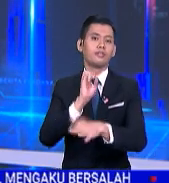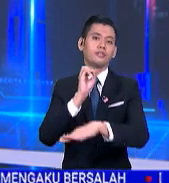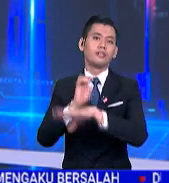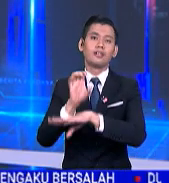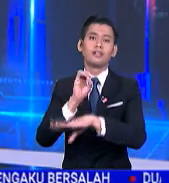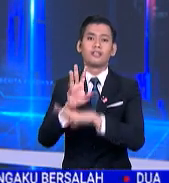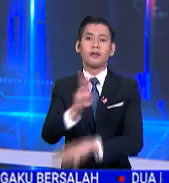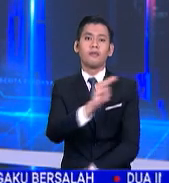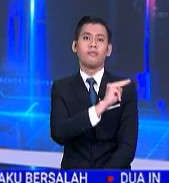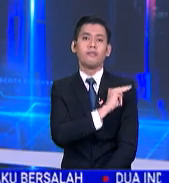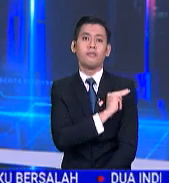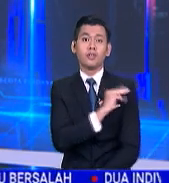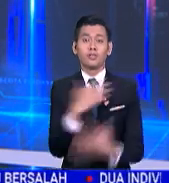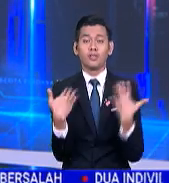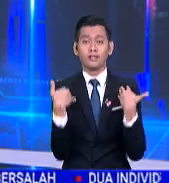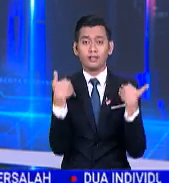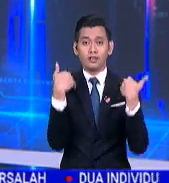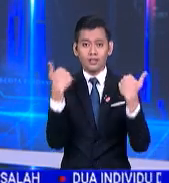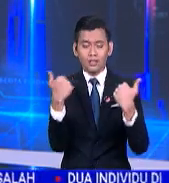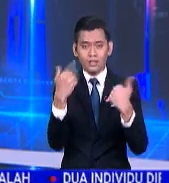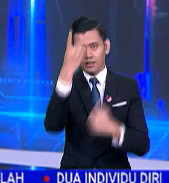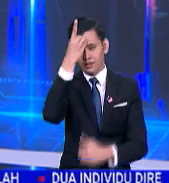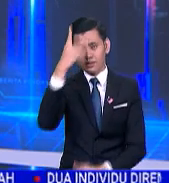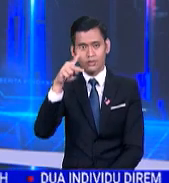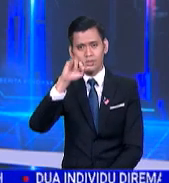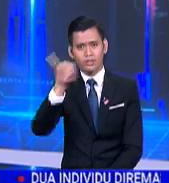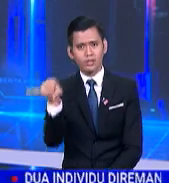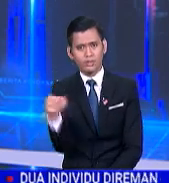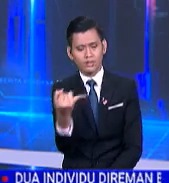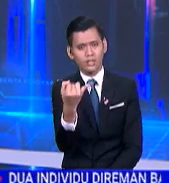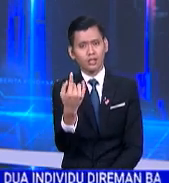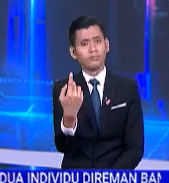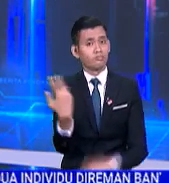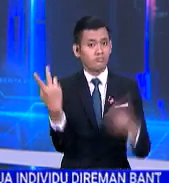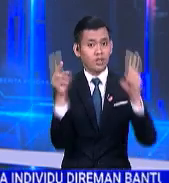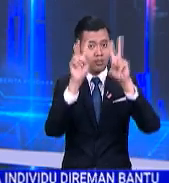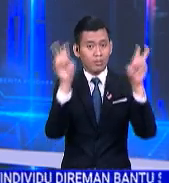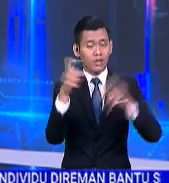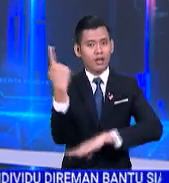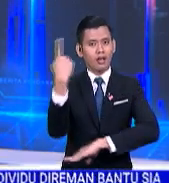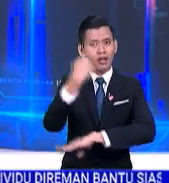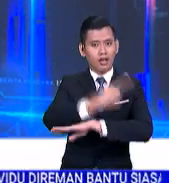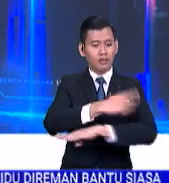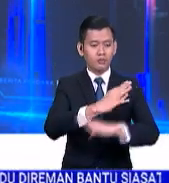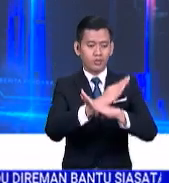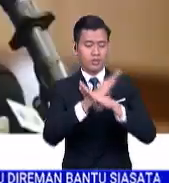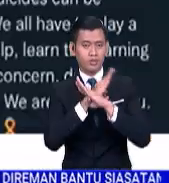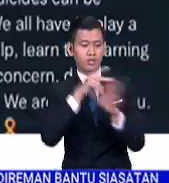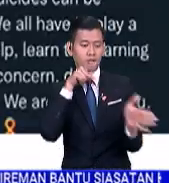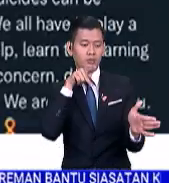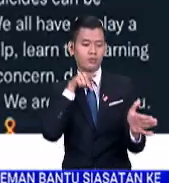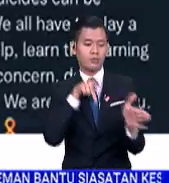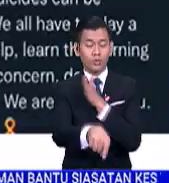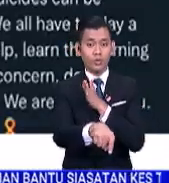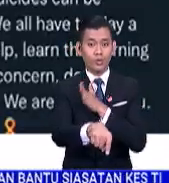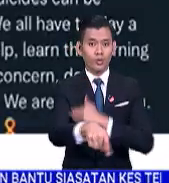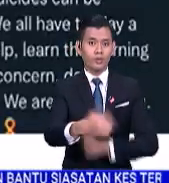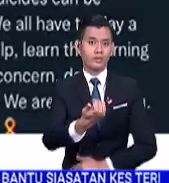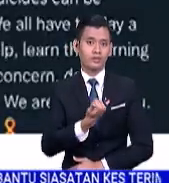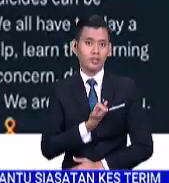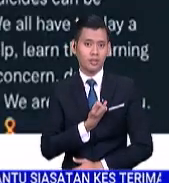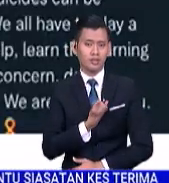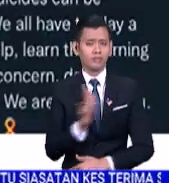Jamaluddin bersempena hari Pencegahan Bunuh Diri Sedunia hari ini. Ujar beliau, talian kasih dan Befrienders